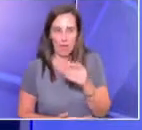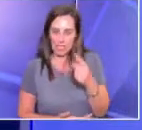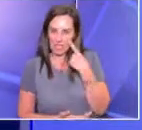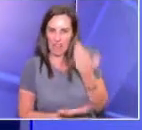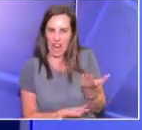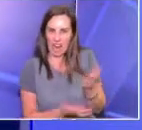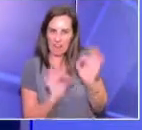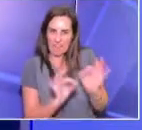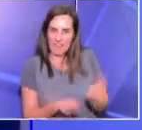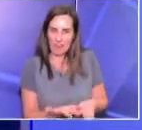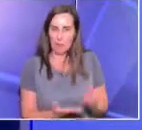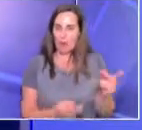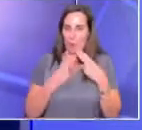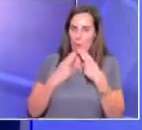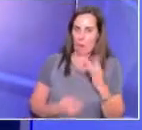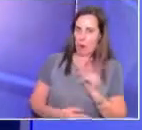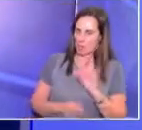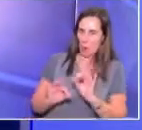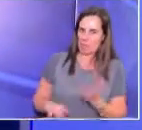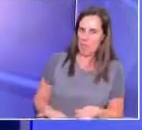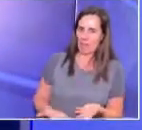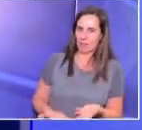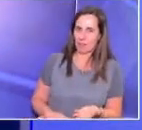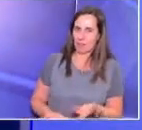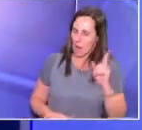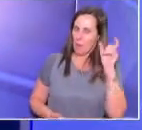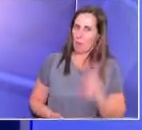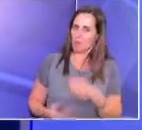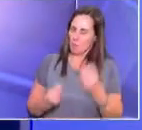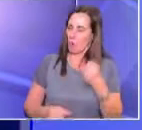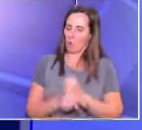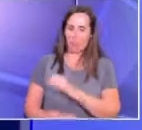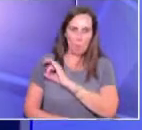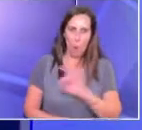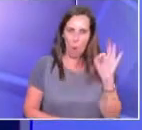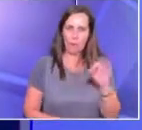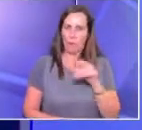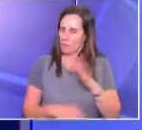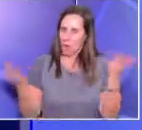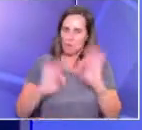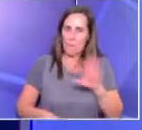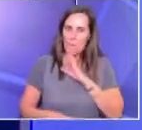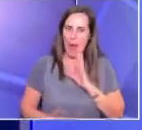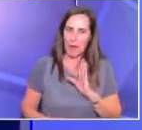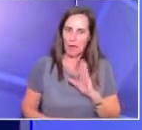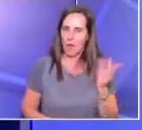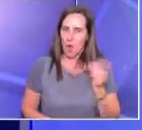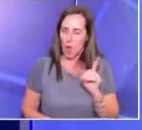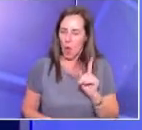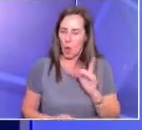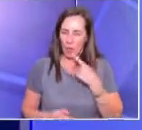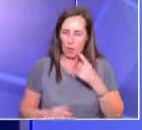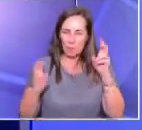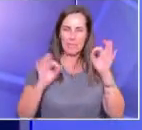נראה לך תקין? ואז הוא אמר, מה, זה לא בסדר? הם אנשים טובים ועובדים מעולים, ואין שום בעיה. לא ציטוט הכי